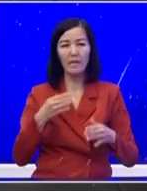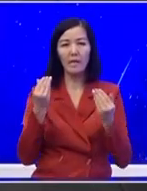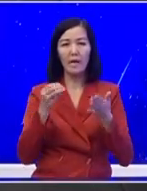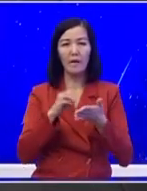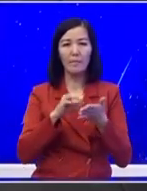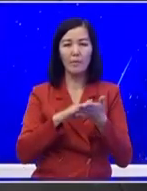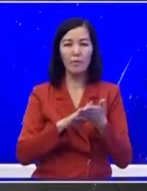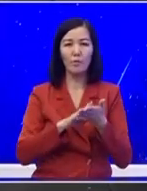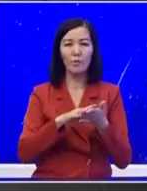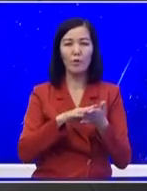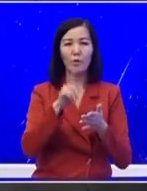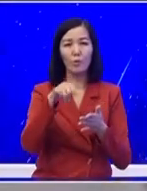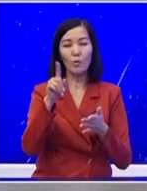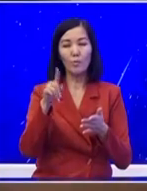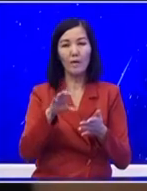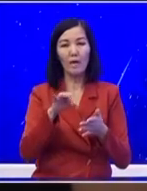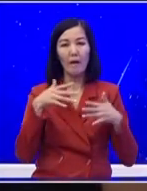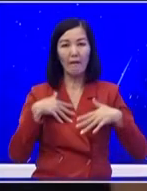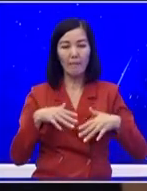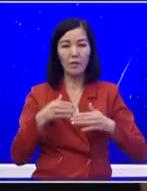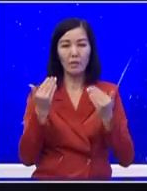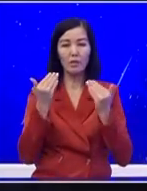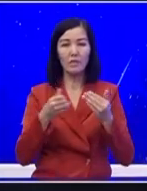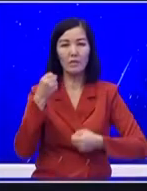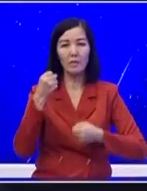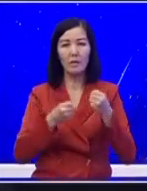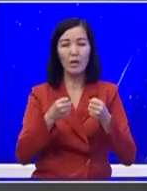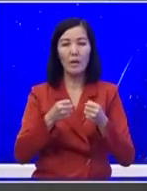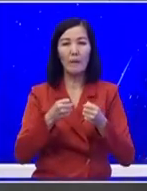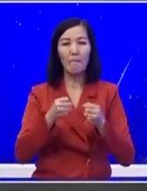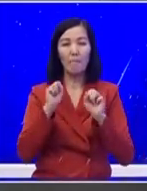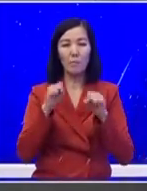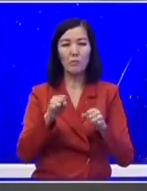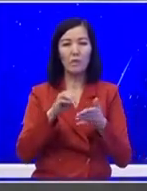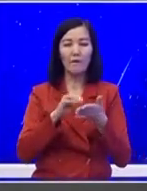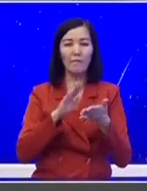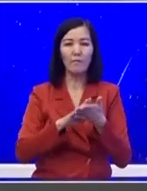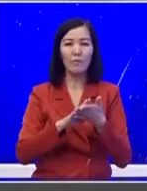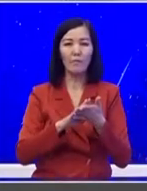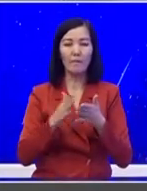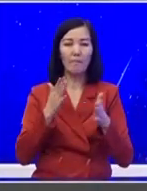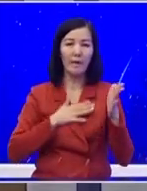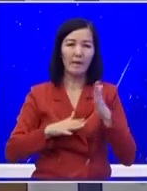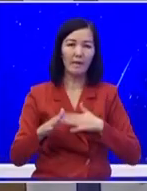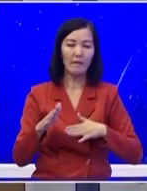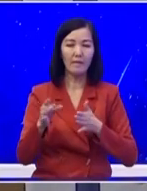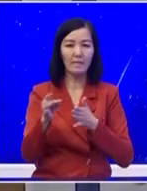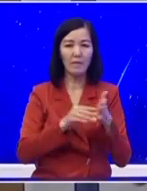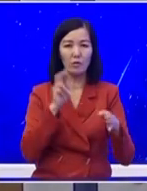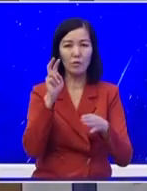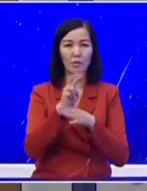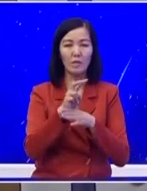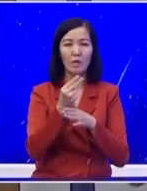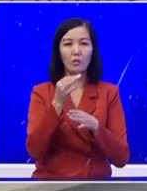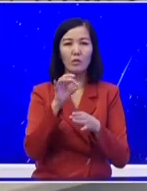но с армянским учетом. Новость о том, что теперь железного коня можно оформить без высоких уплат, автовладельца порадовала. И мужчина тут же обратился за